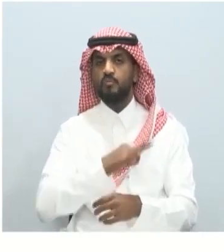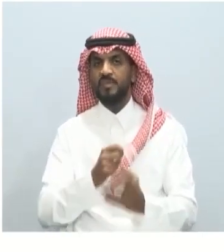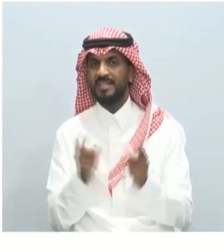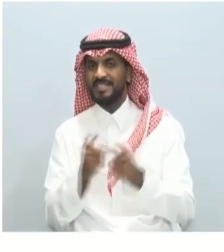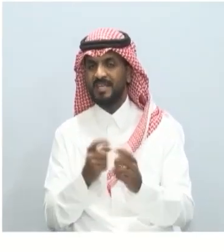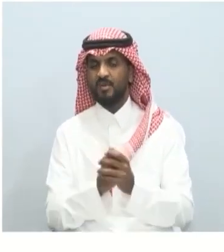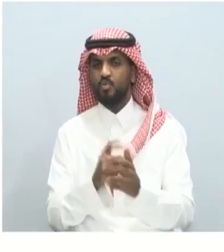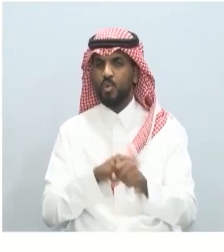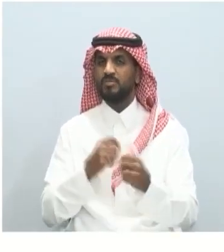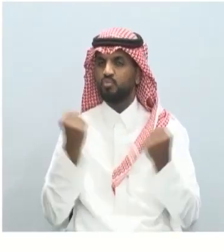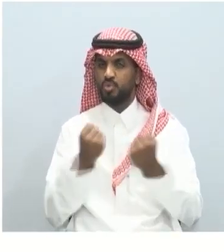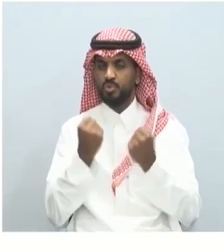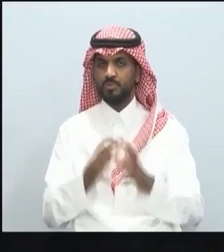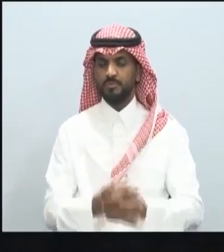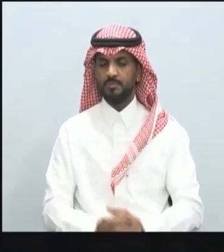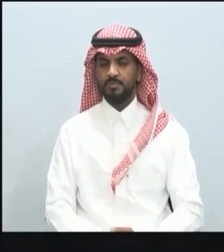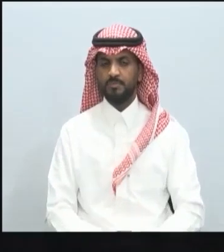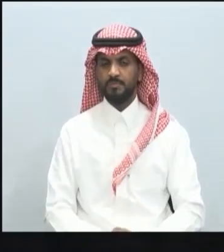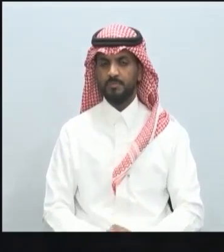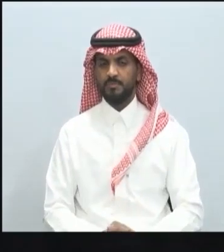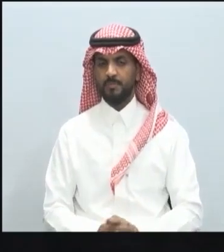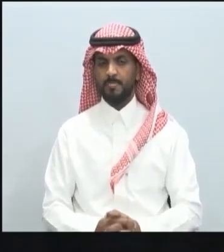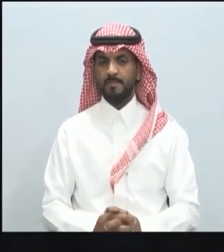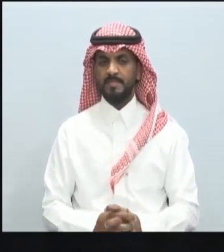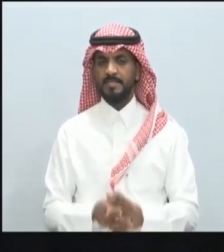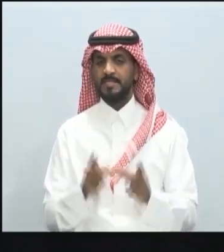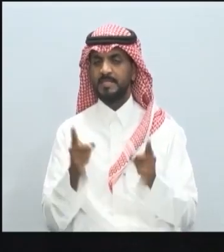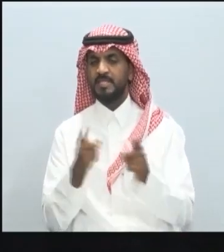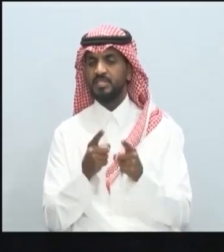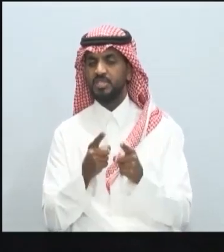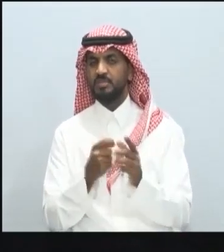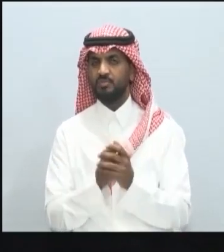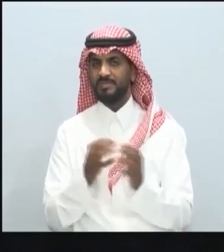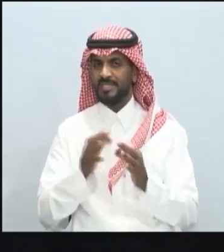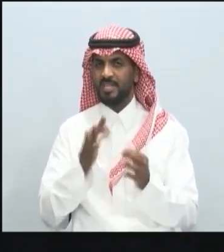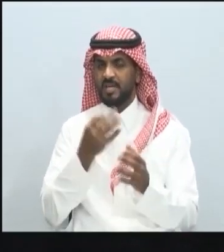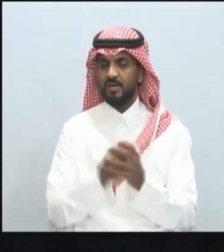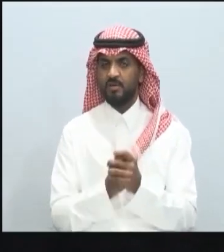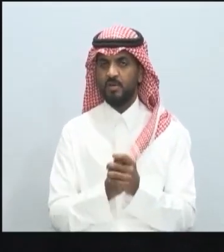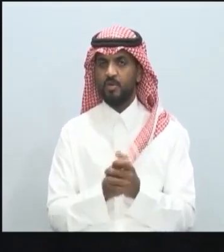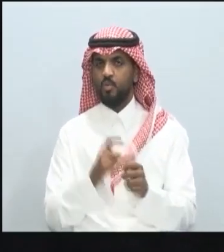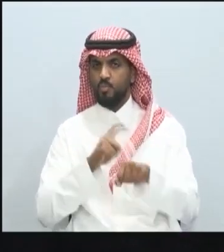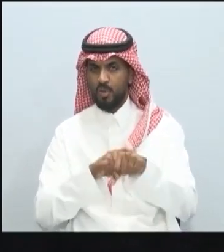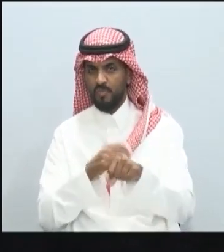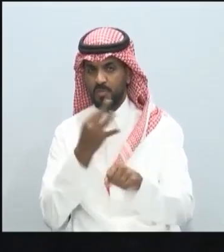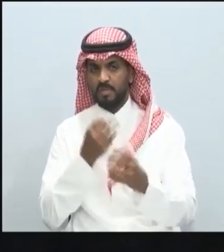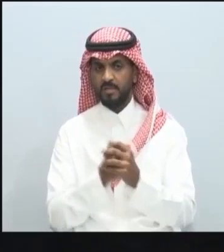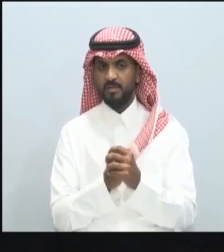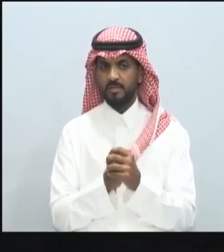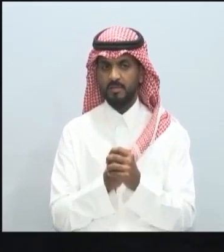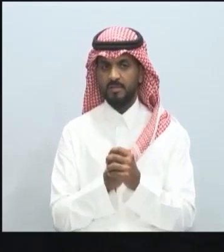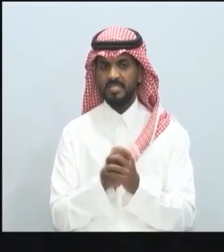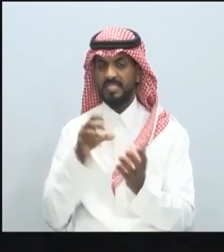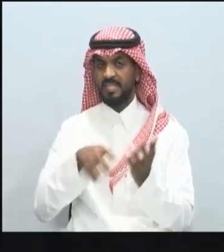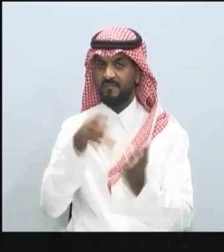والجهد كلها مفيده في اختصار الوقت والجهد التي هي استراتيجيه القراءه وكذلك منظم منظم القراءه القراءه